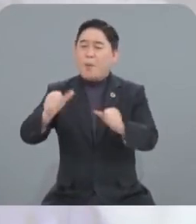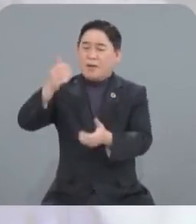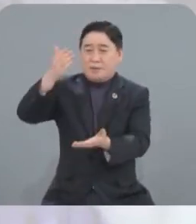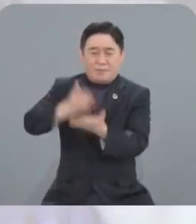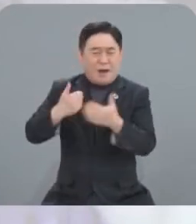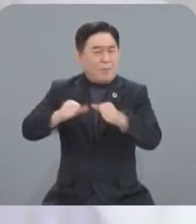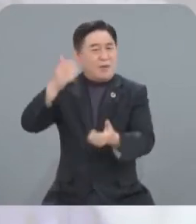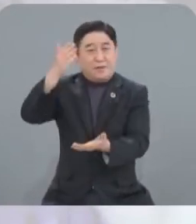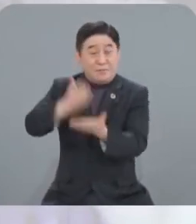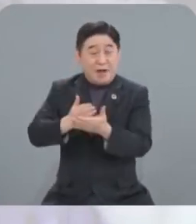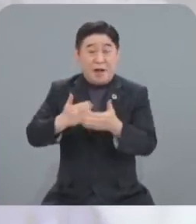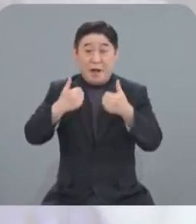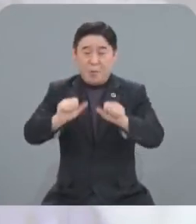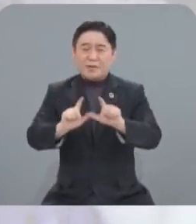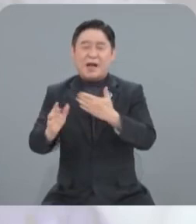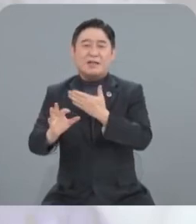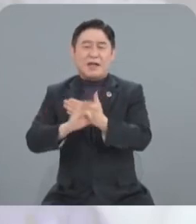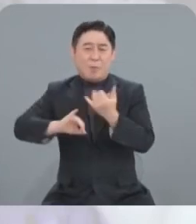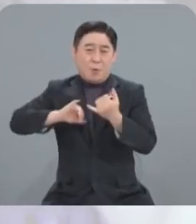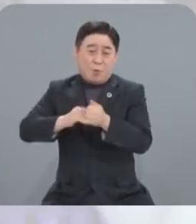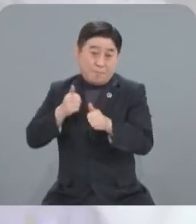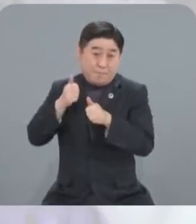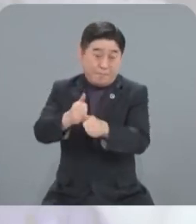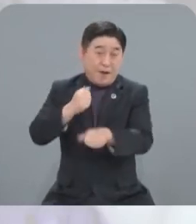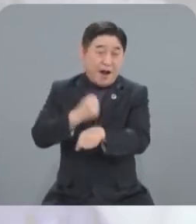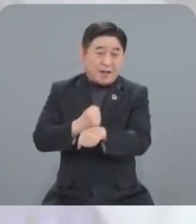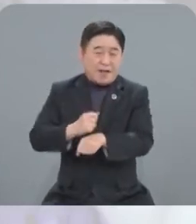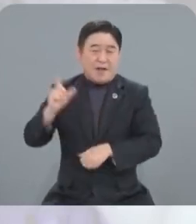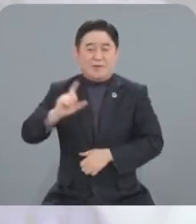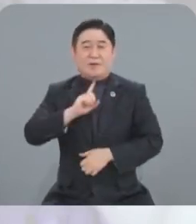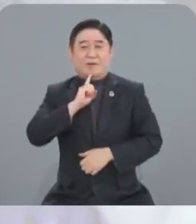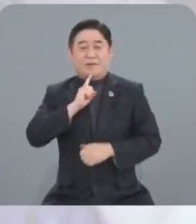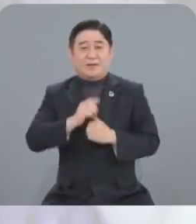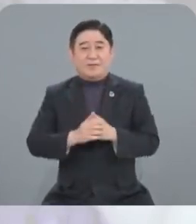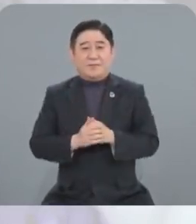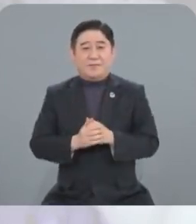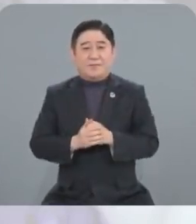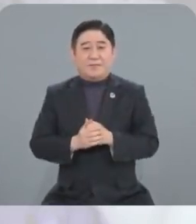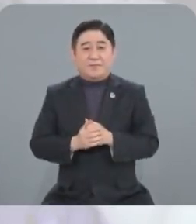아기밥 포기하지 않으면 반드시 승리한다고 강조했습니다